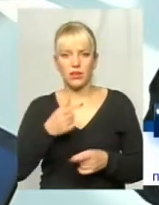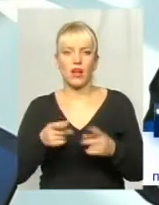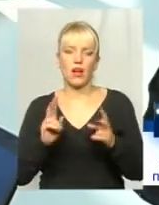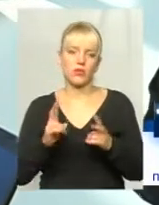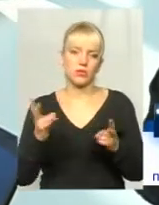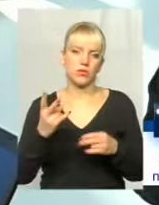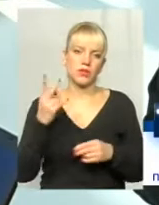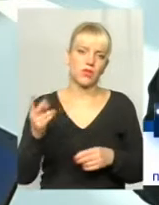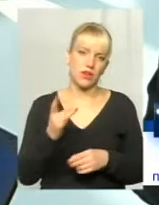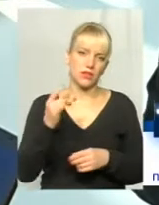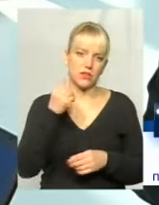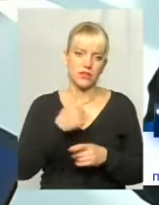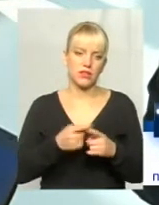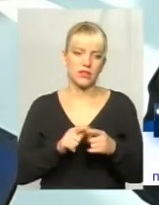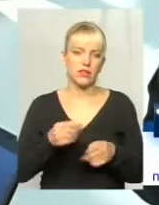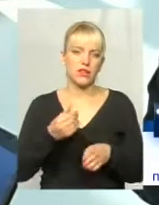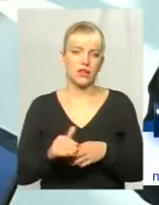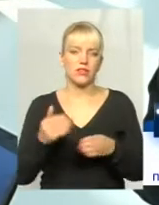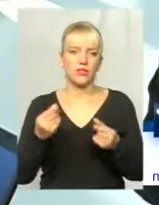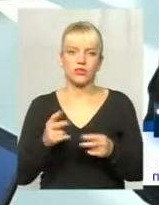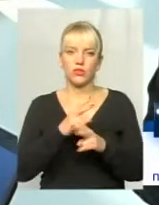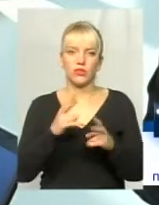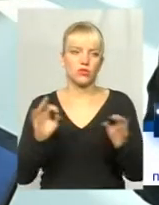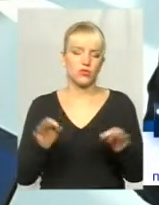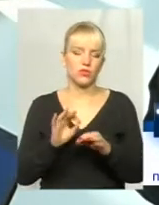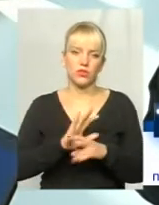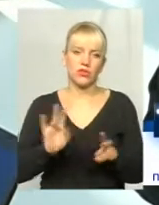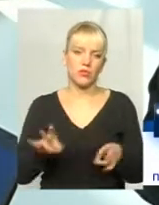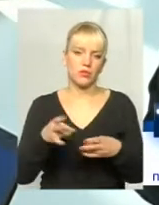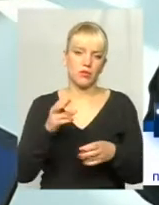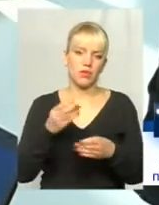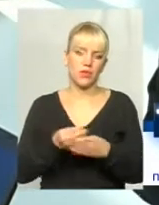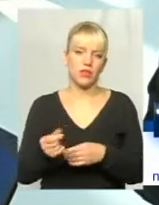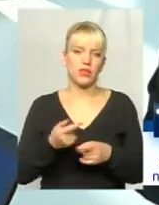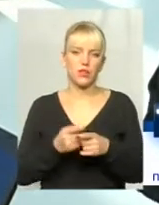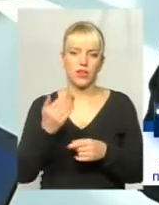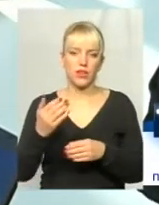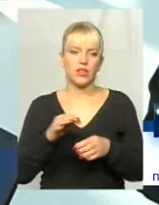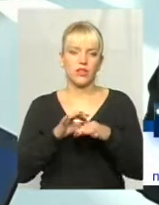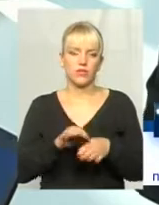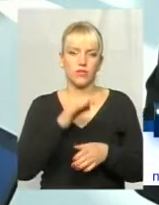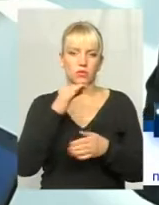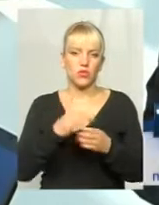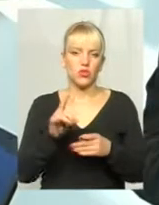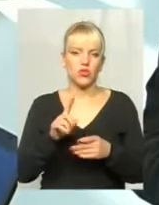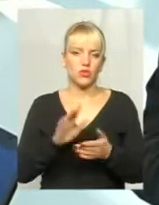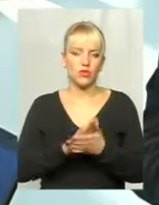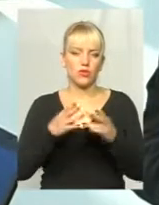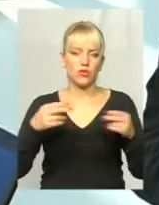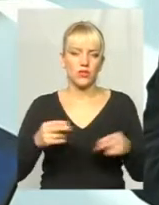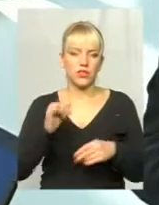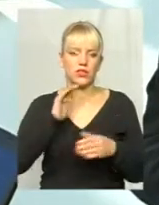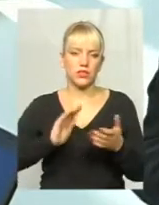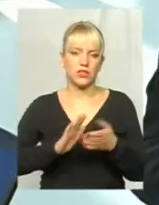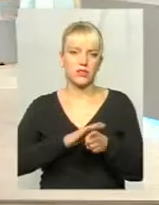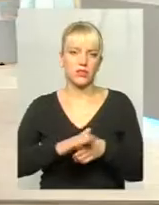це виділяються відповідні кошти. Тобто нікому нічого не треба платити. Вони несуть відповідальність за те, що заключили договір, і за якість виконання